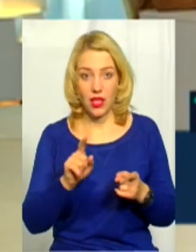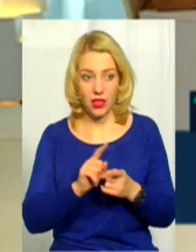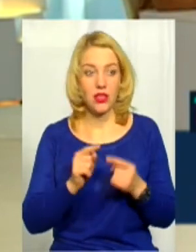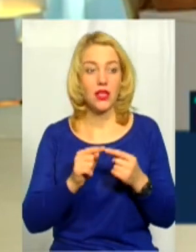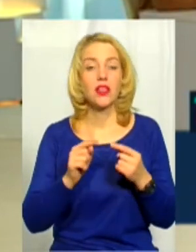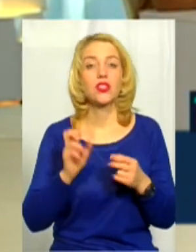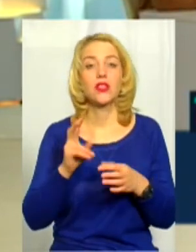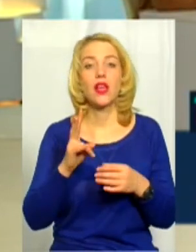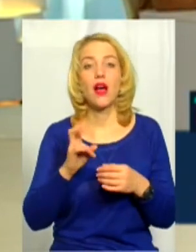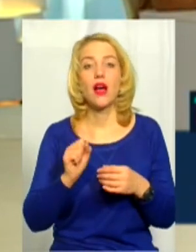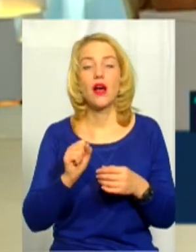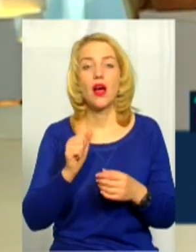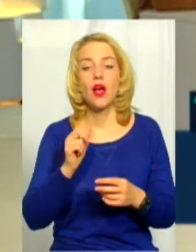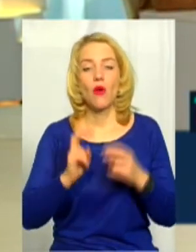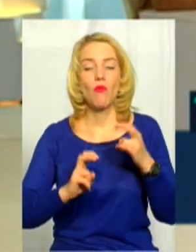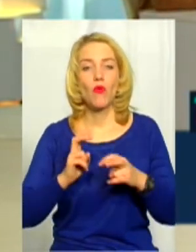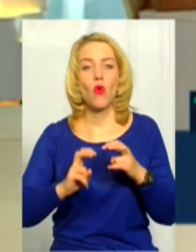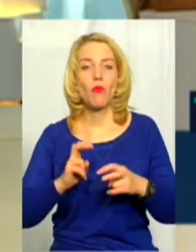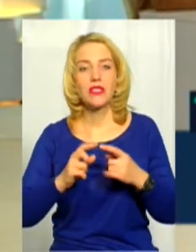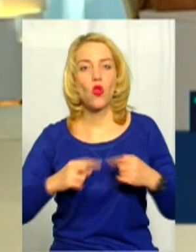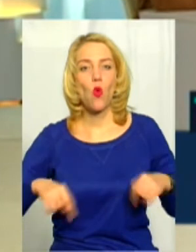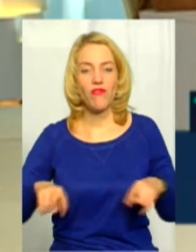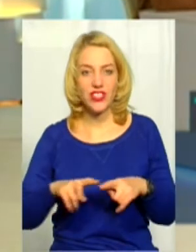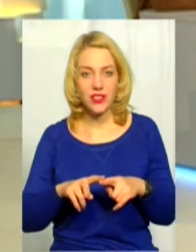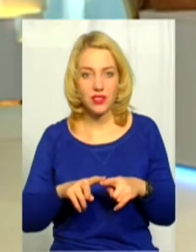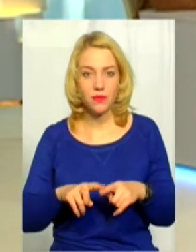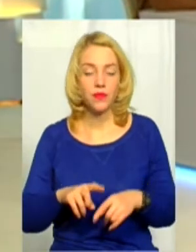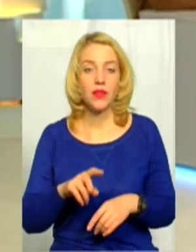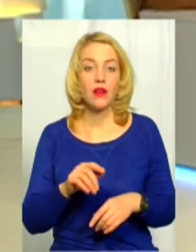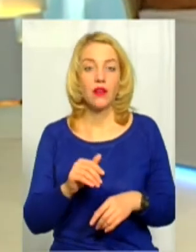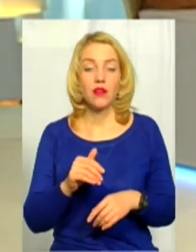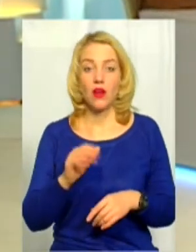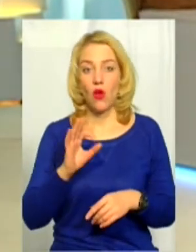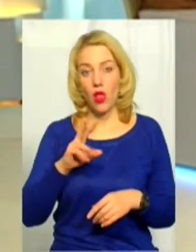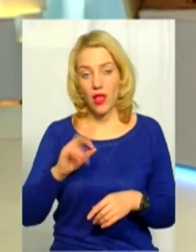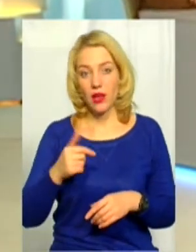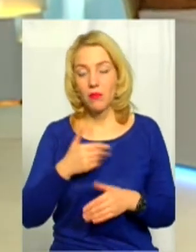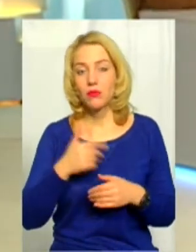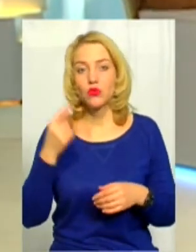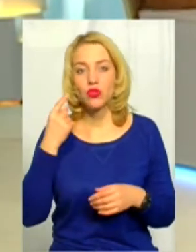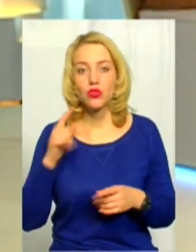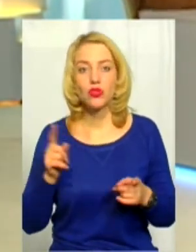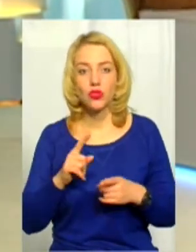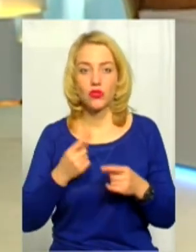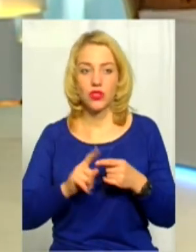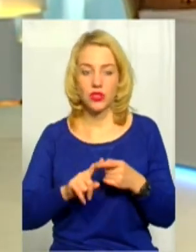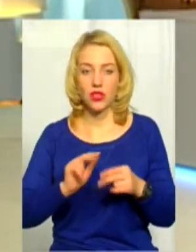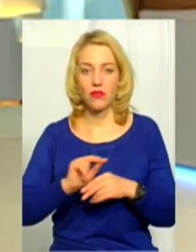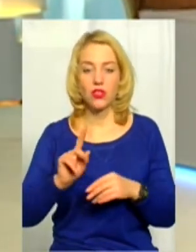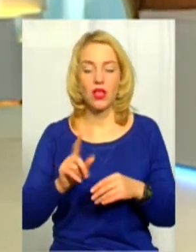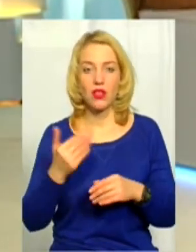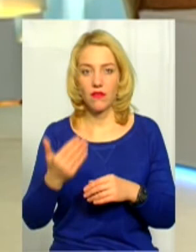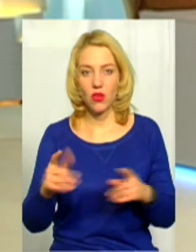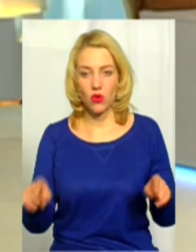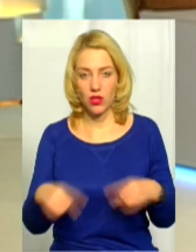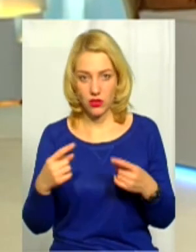речі, на промисловість, в основному на промисловість. А по пана Олежа, от ми почули із сюжету, що ці навчання, які ви організовуєте,